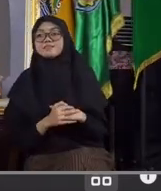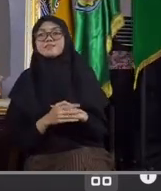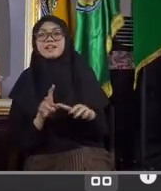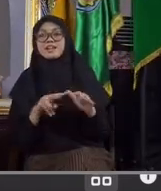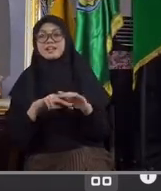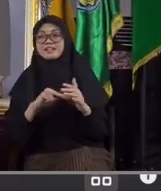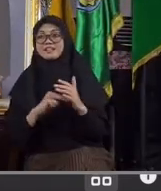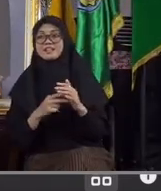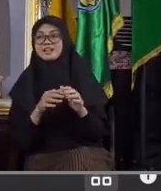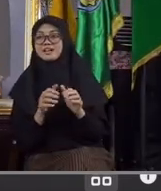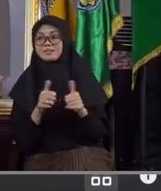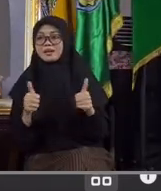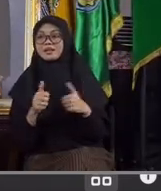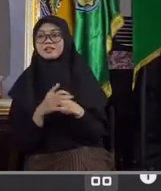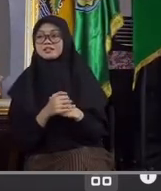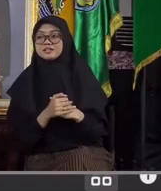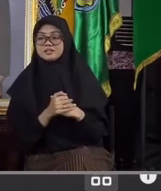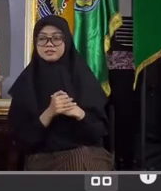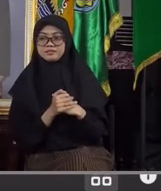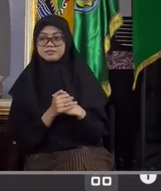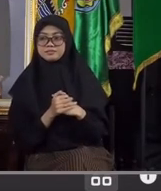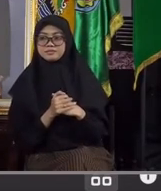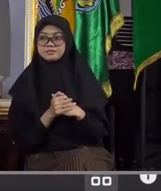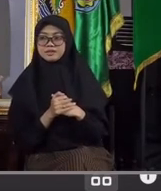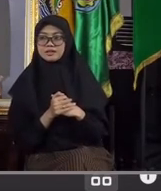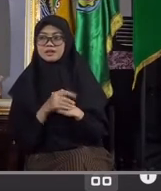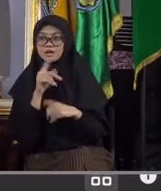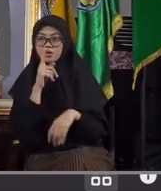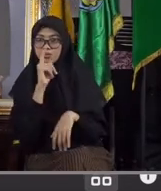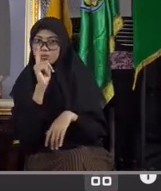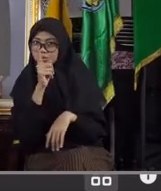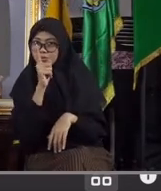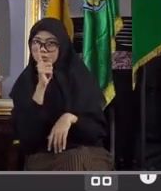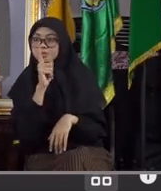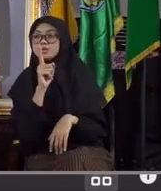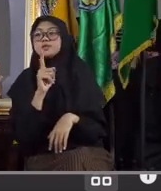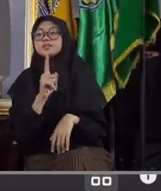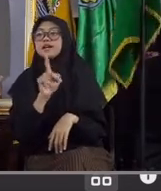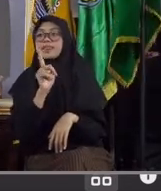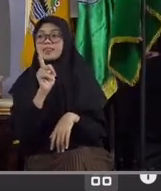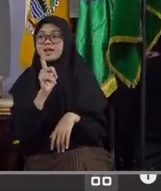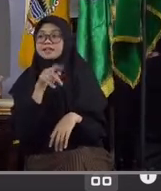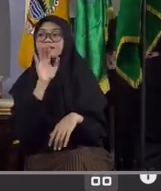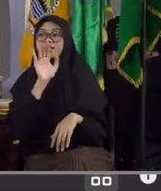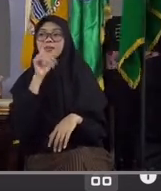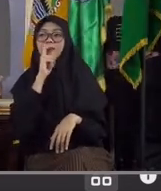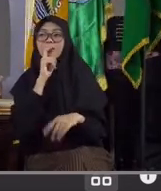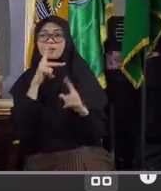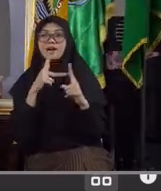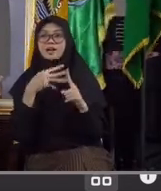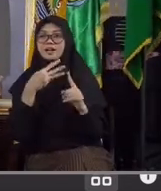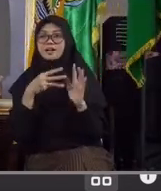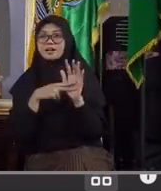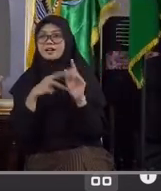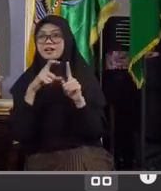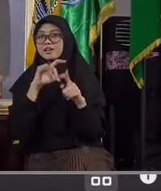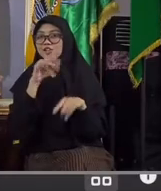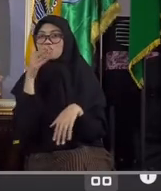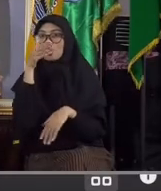aman sampean skor 1-1. Ini ora bahaya sesuk kowe. Pak Hendi mau muni kok ono kata-kata